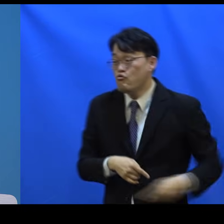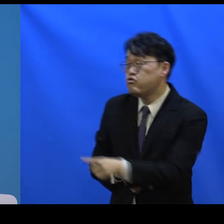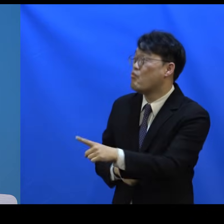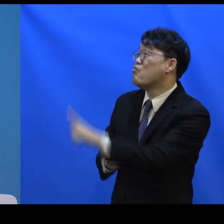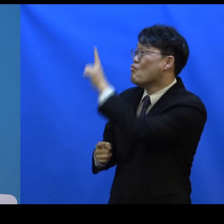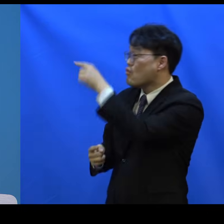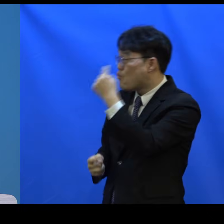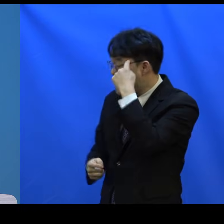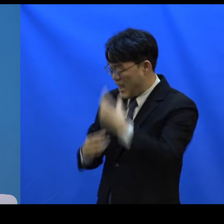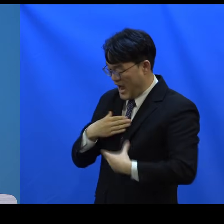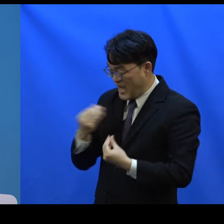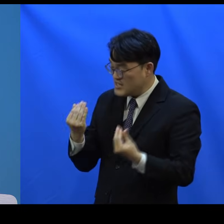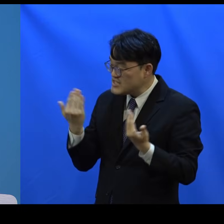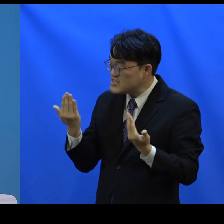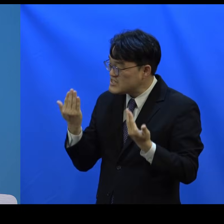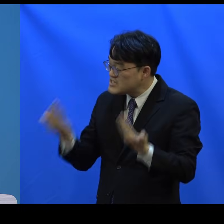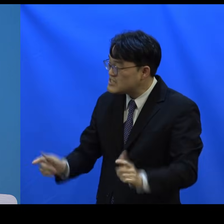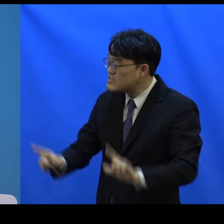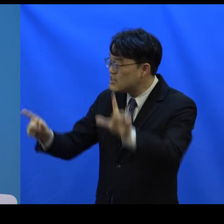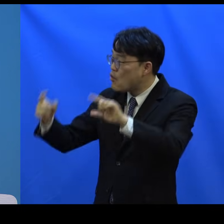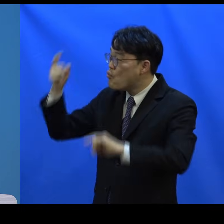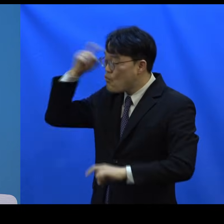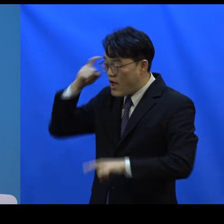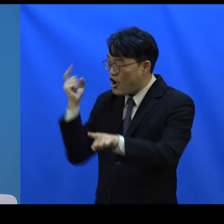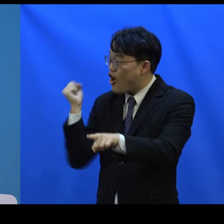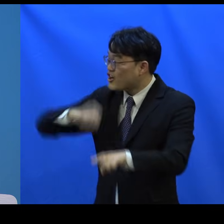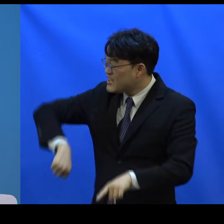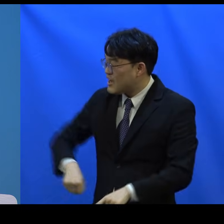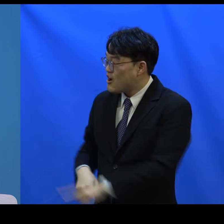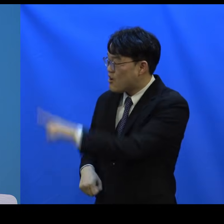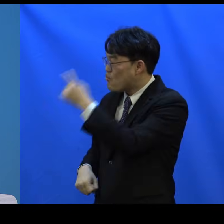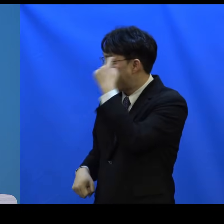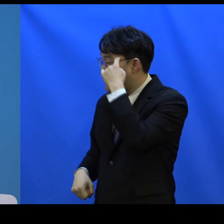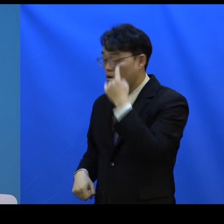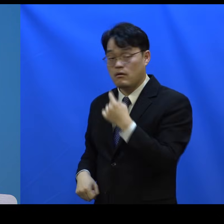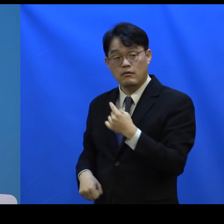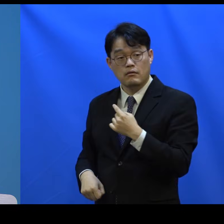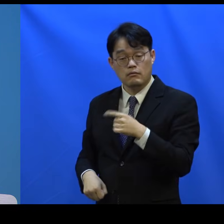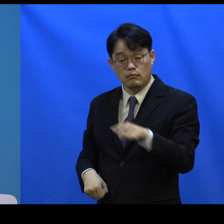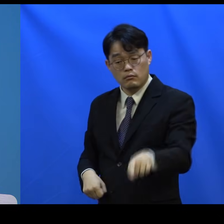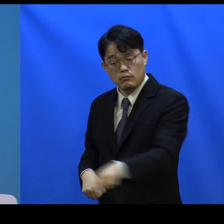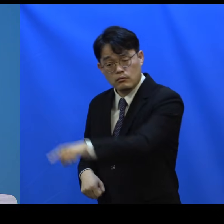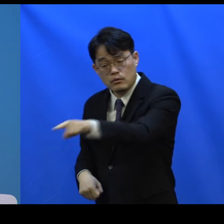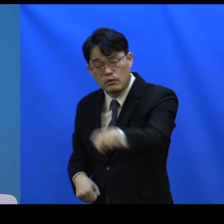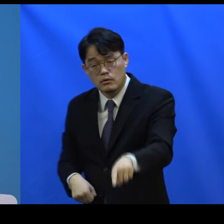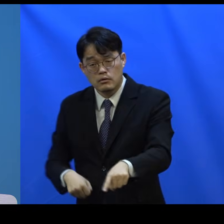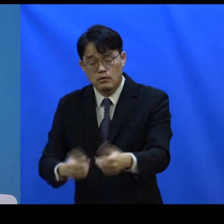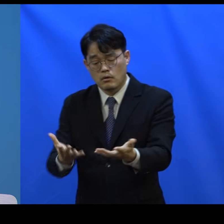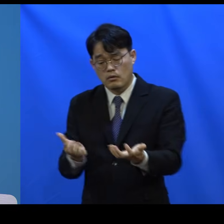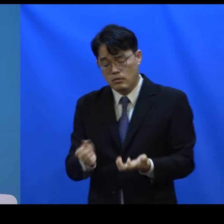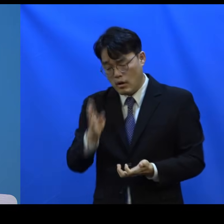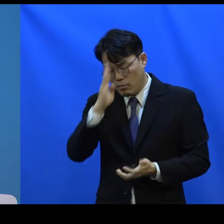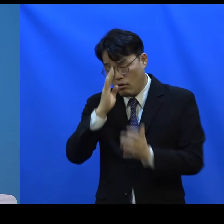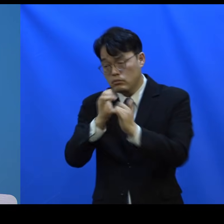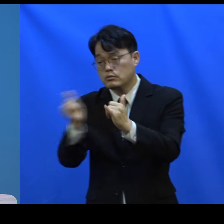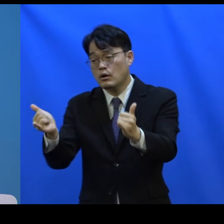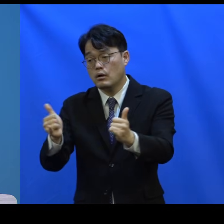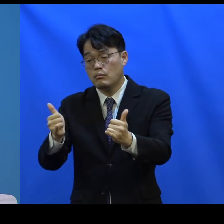안식일을 깨느냐는 거예요. 그게 안식일이라는 규칙을 왜 깨냐. 그들의 관심은